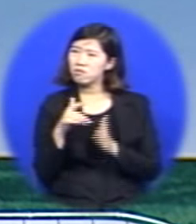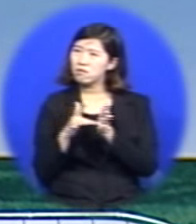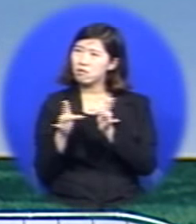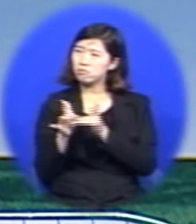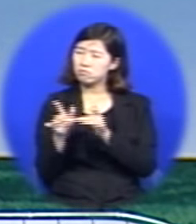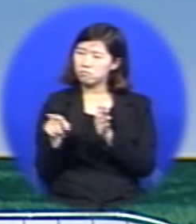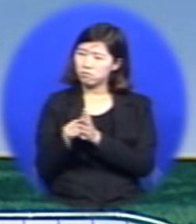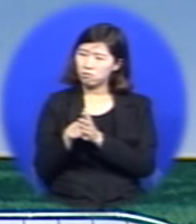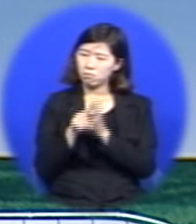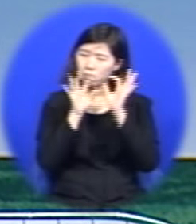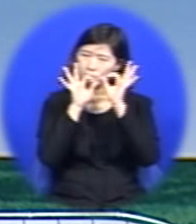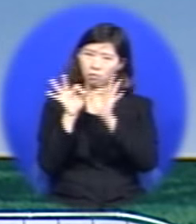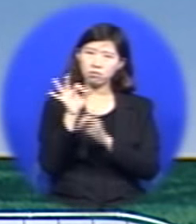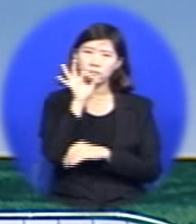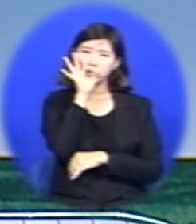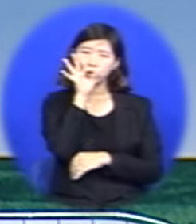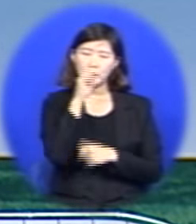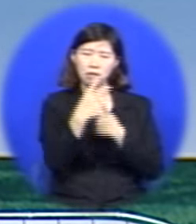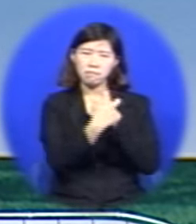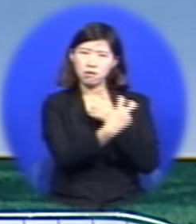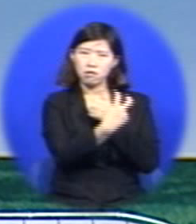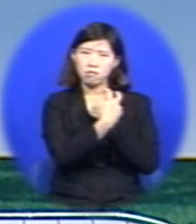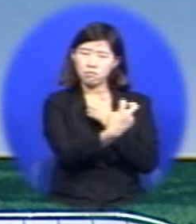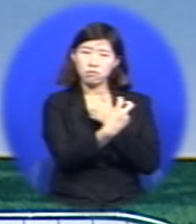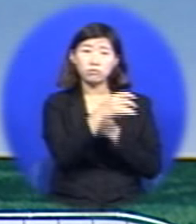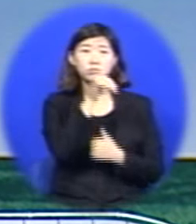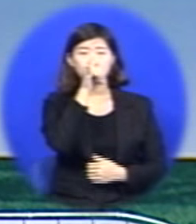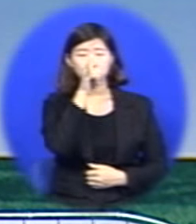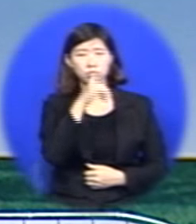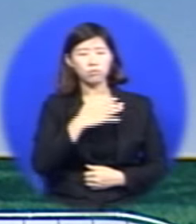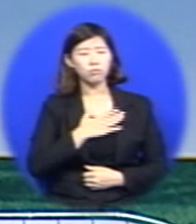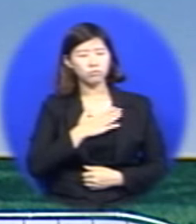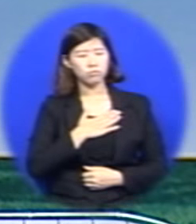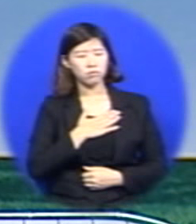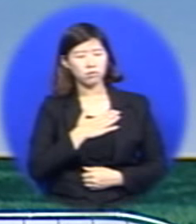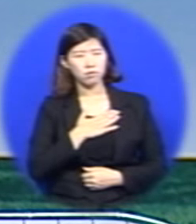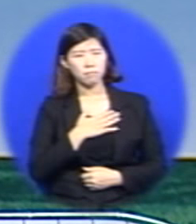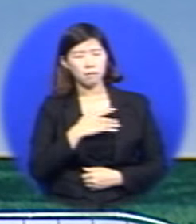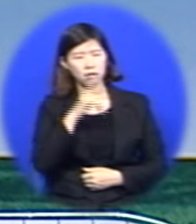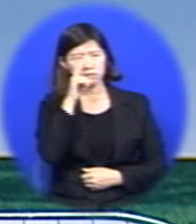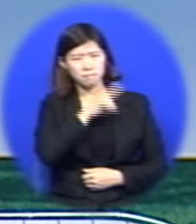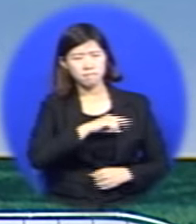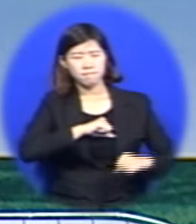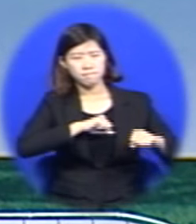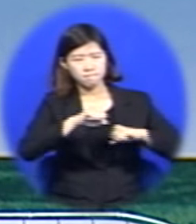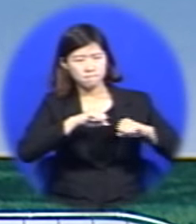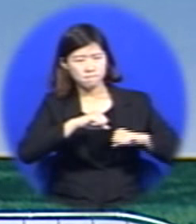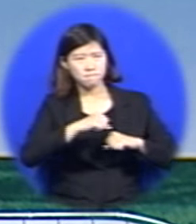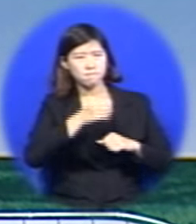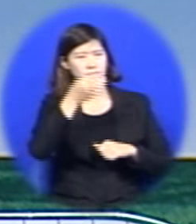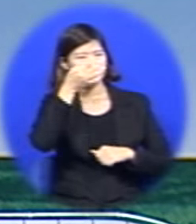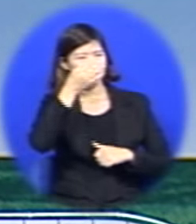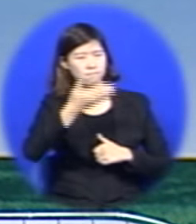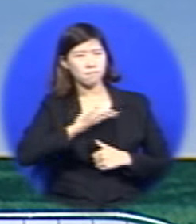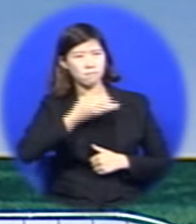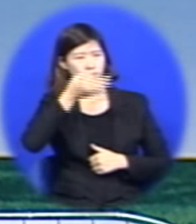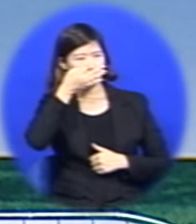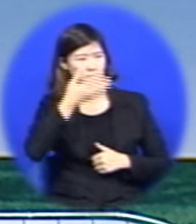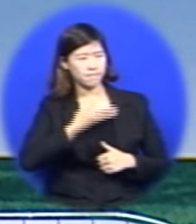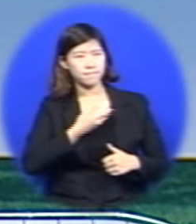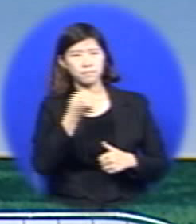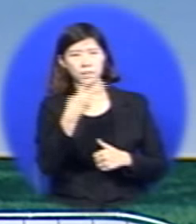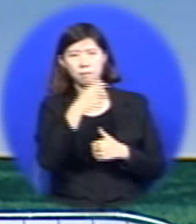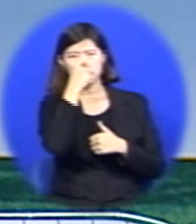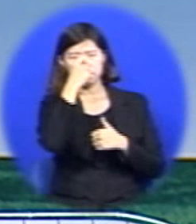통해서 우리를 고통스럽게 합니다. 우리에게 아주 악하게 합니다. 그건 너무 괴로운